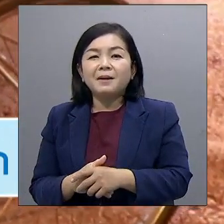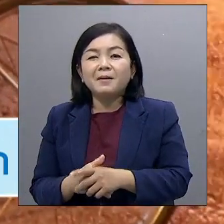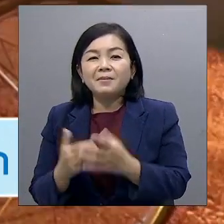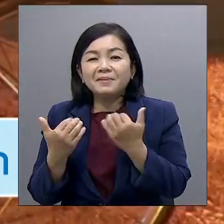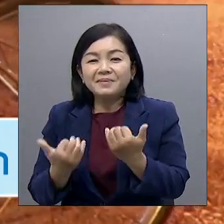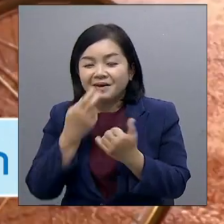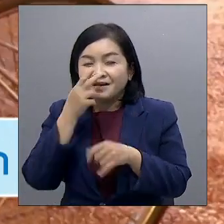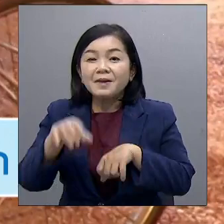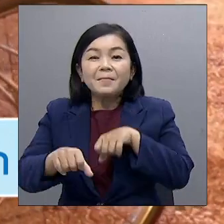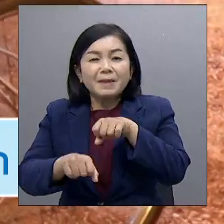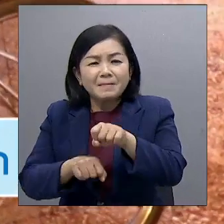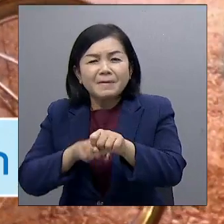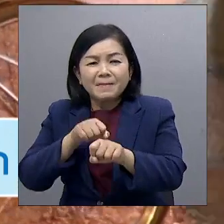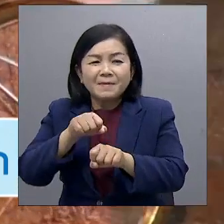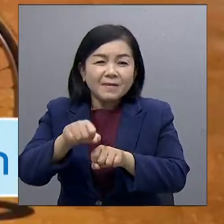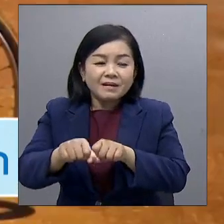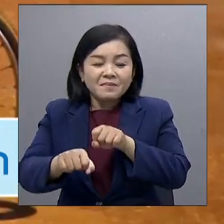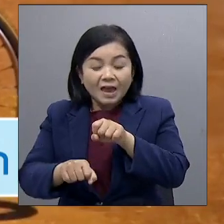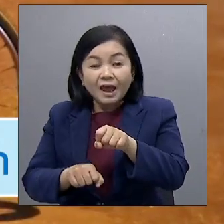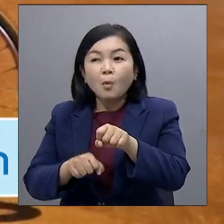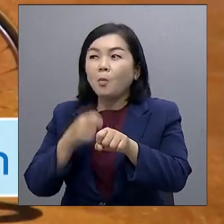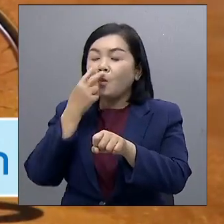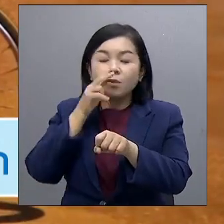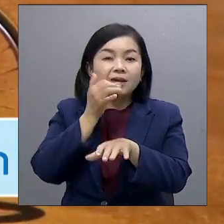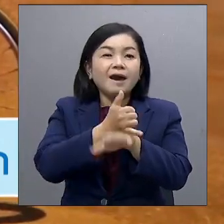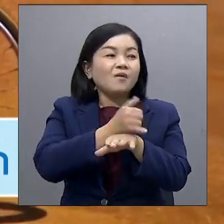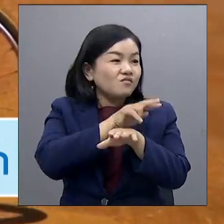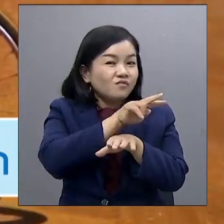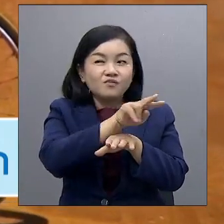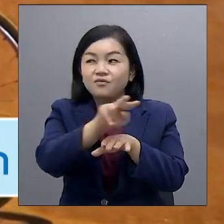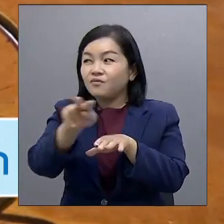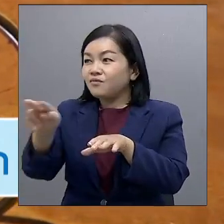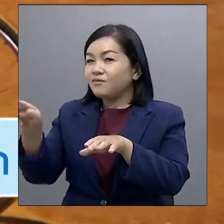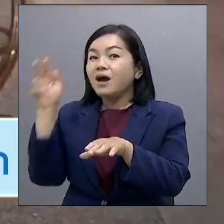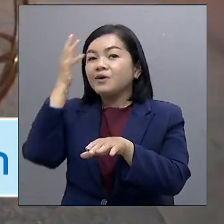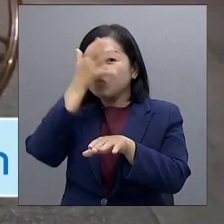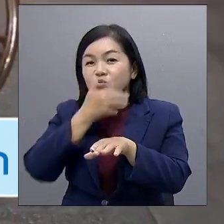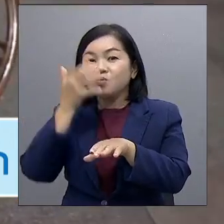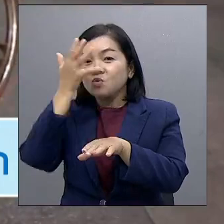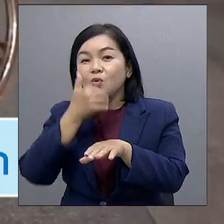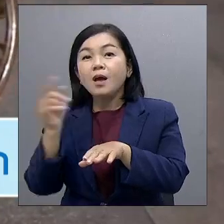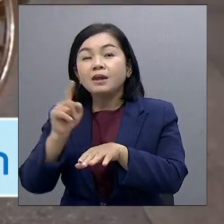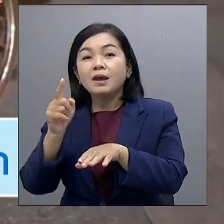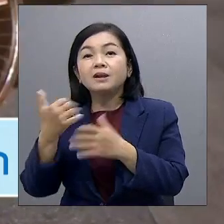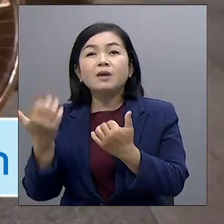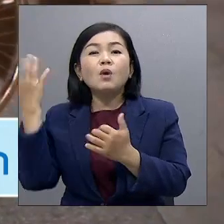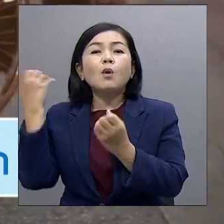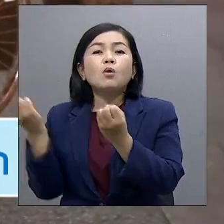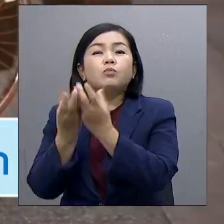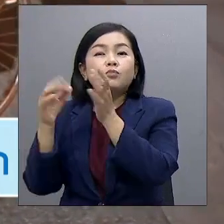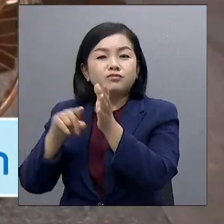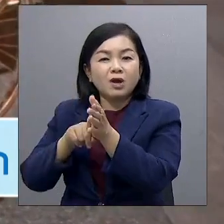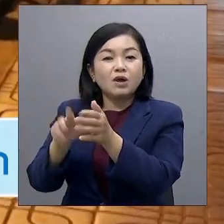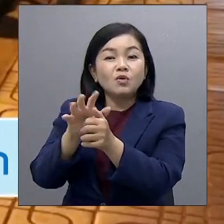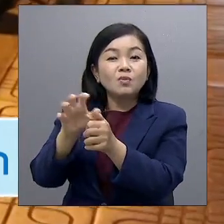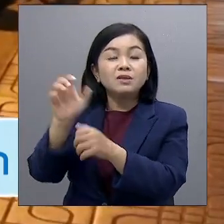ขี่รถ 3ล้อถิ่นแต่ละคนตื่นเต้นตื่นตาตื่นใจเพราะว่าไม่ได้ไม่ได้นั่งแบบนี้มา 3ปีแล้วเพราะก่อนหน้านั้นมันมีโควิดไงคะค่ะนะ